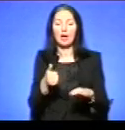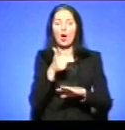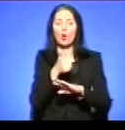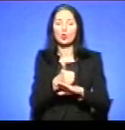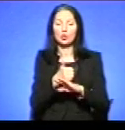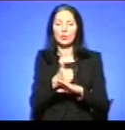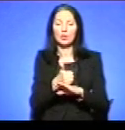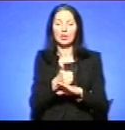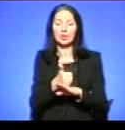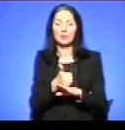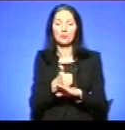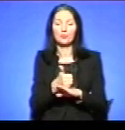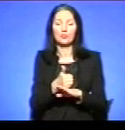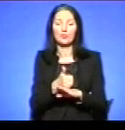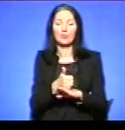називаємо так,